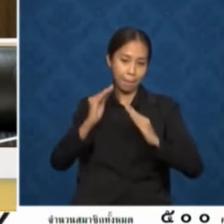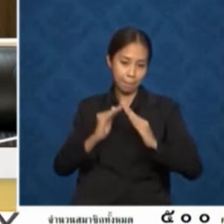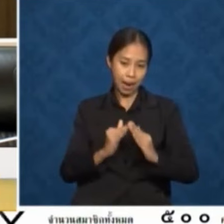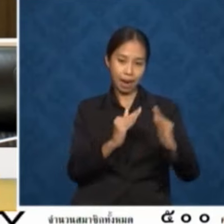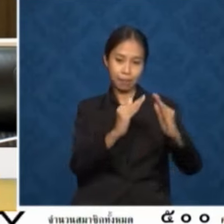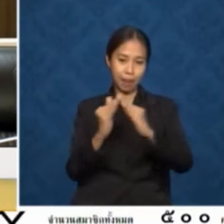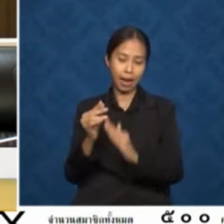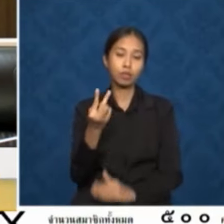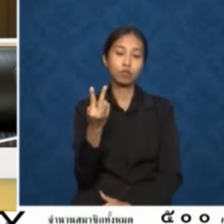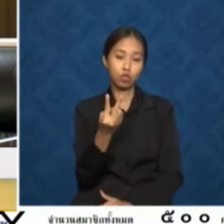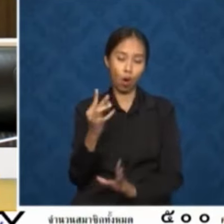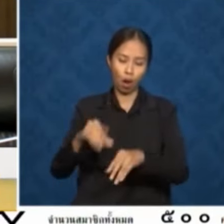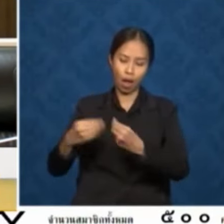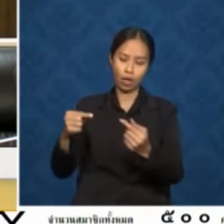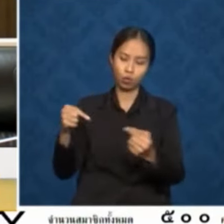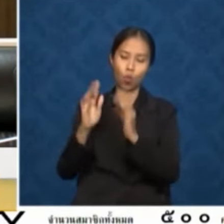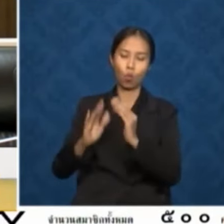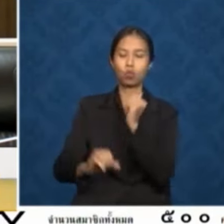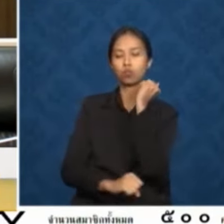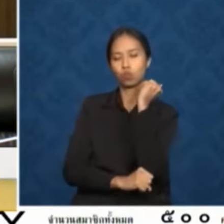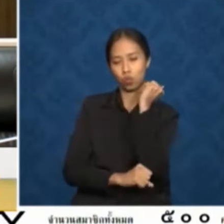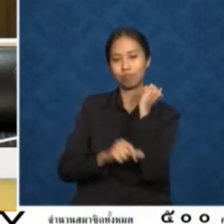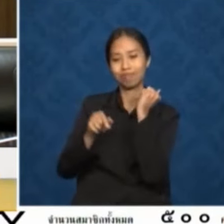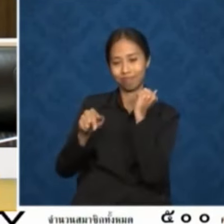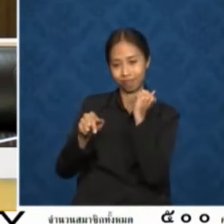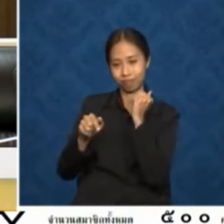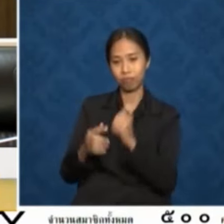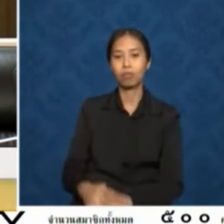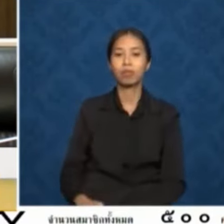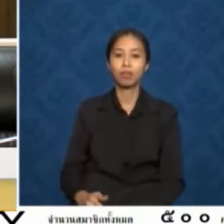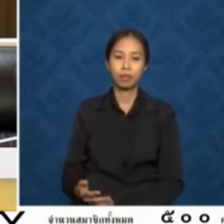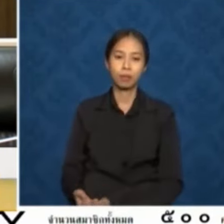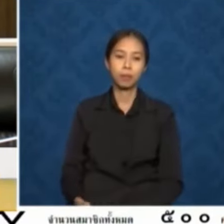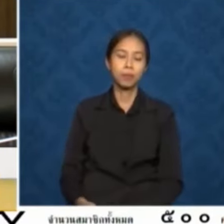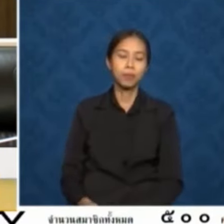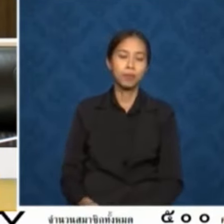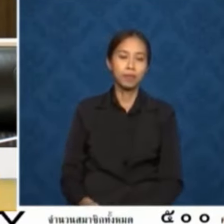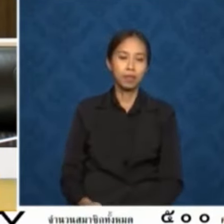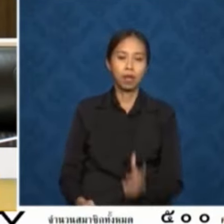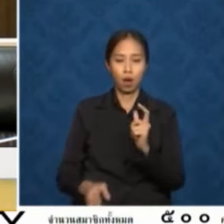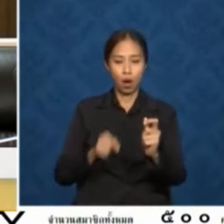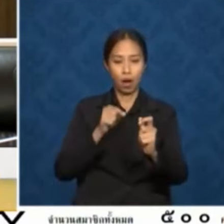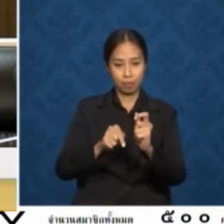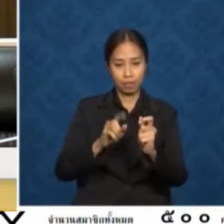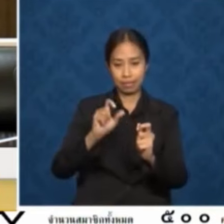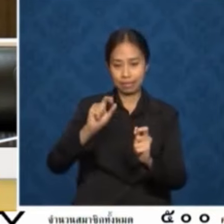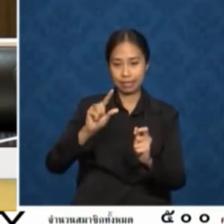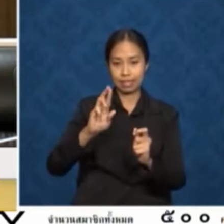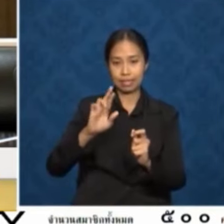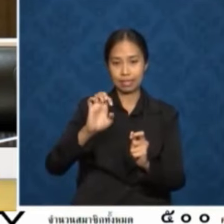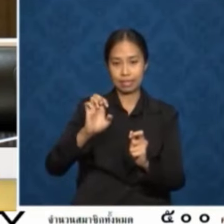หลังในเขตเลือกตั้งของกับผมที่บ้านนาเพียงตำบลท่าบ่อสงครามอำเภอศรีสงครามจังหวัดนครพนม1